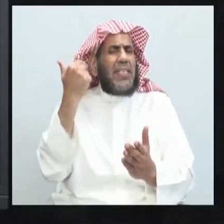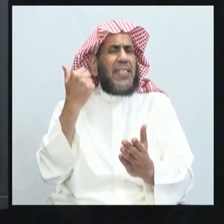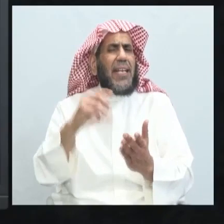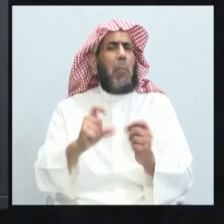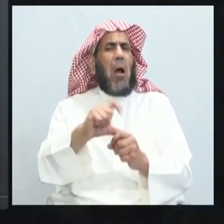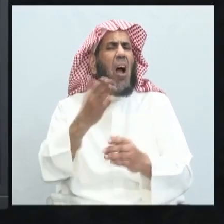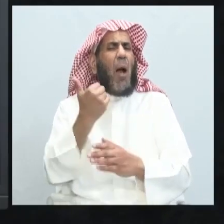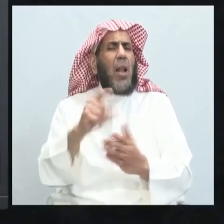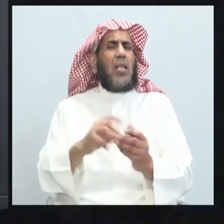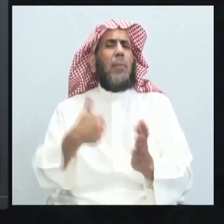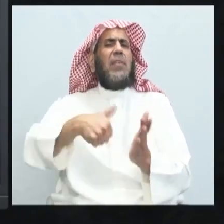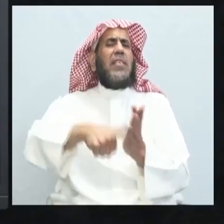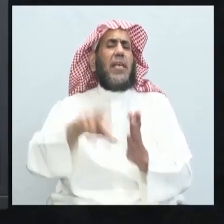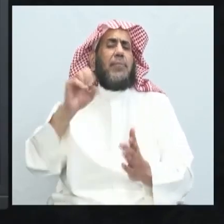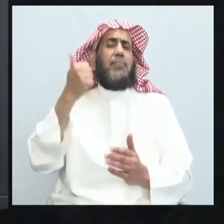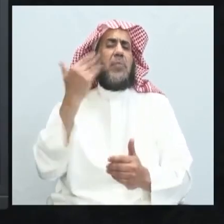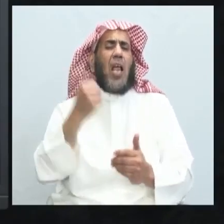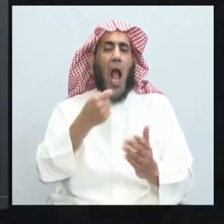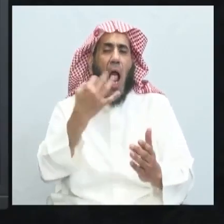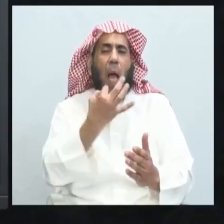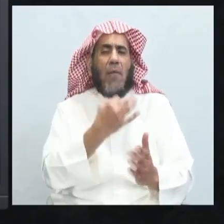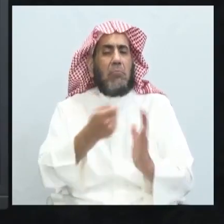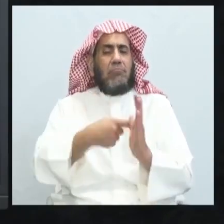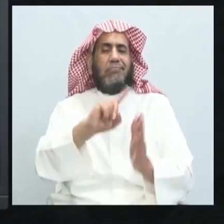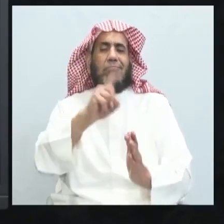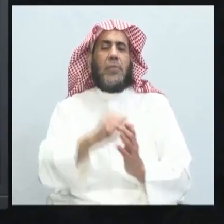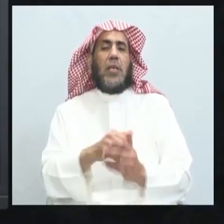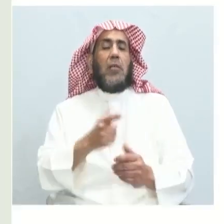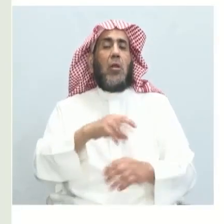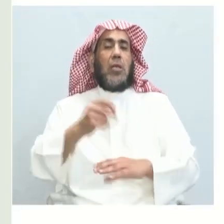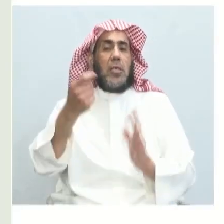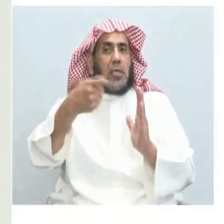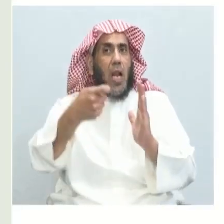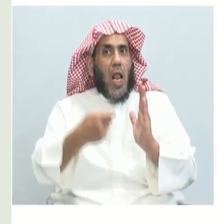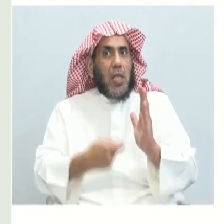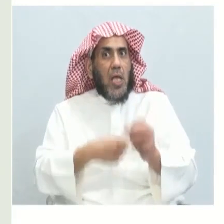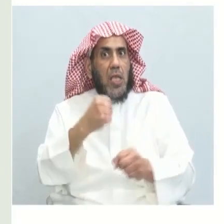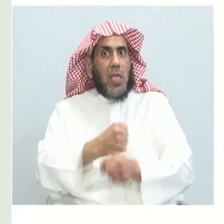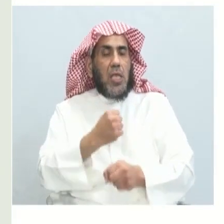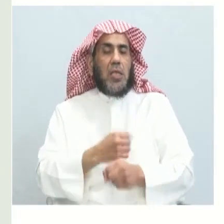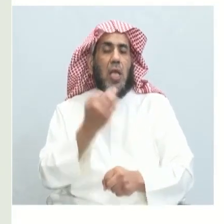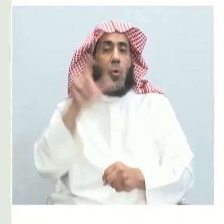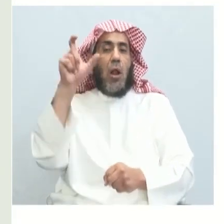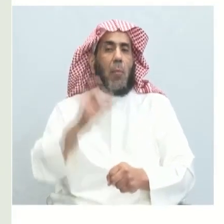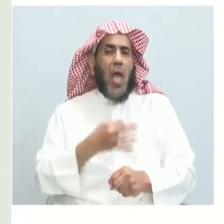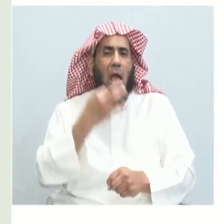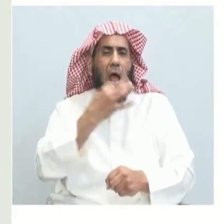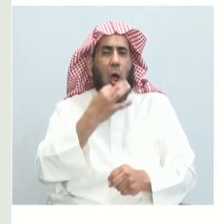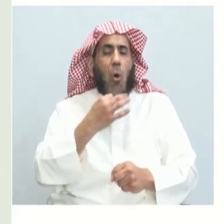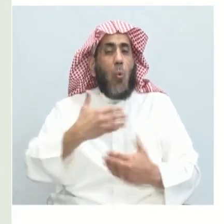كتاباتهم وكلامهم كله كان كان شفهيا اذا هي فن النثري يعتمد على ترد الاحداث التي يرويها الراوي شفهيا